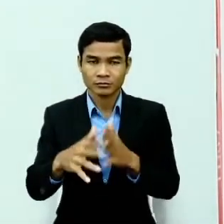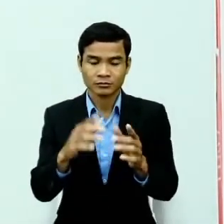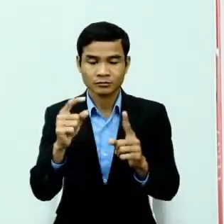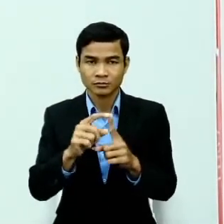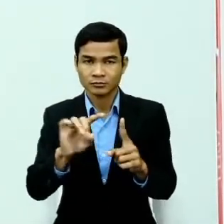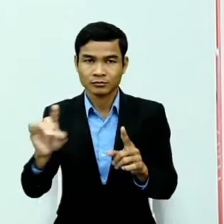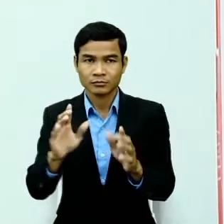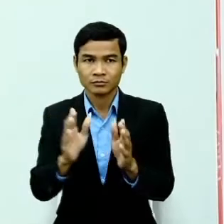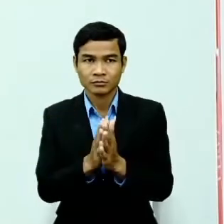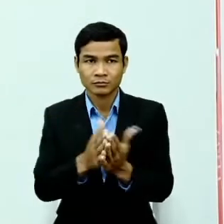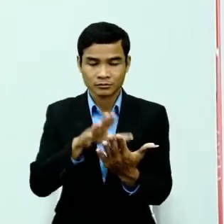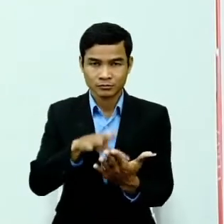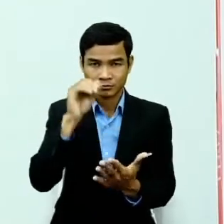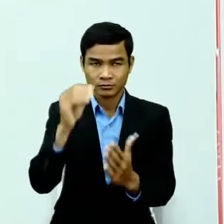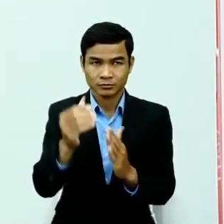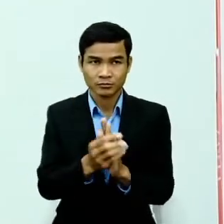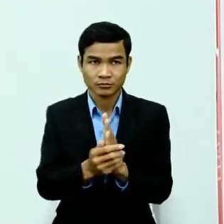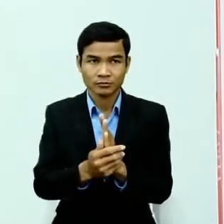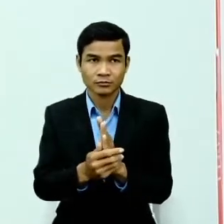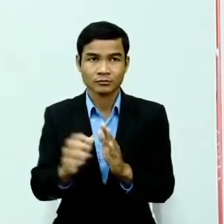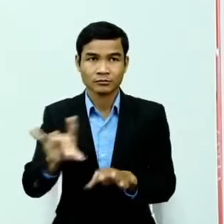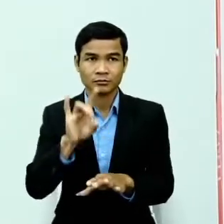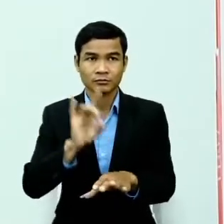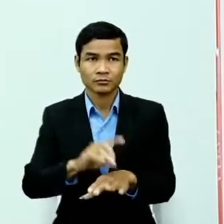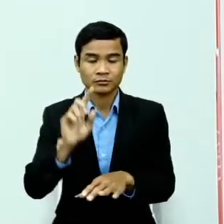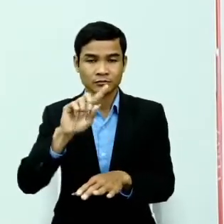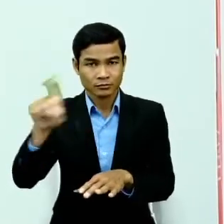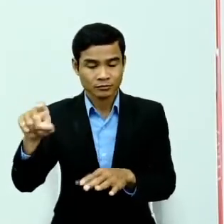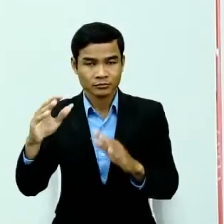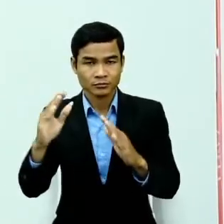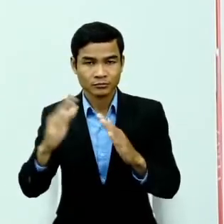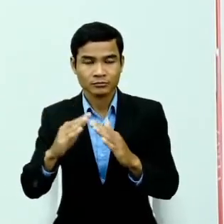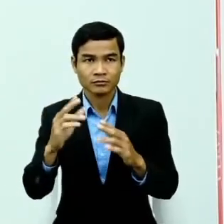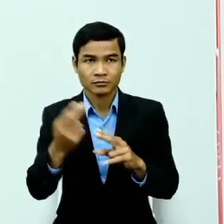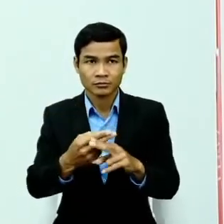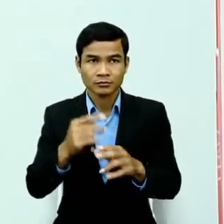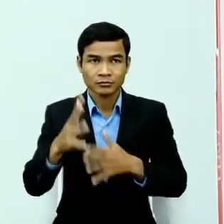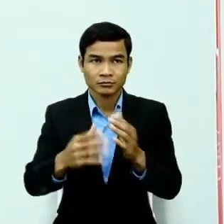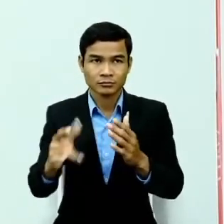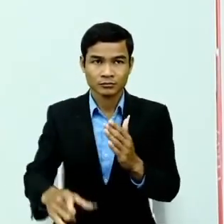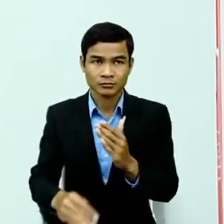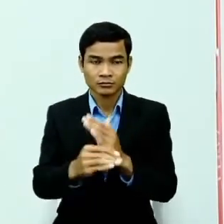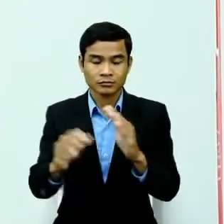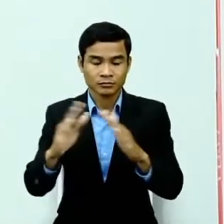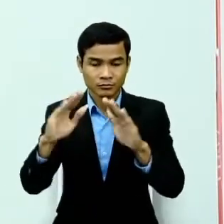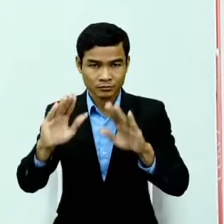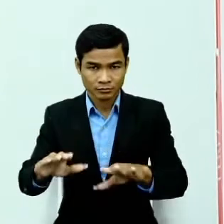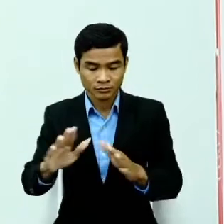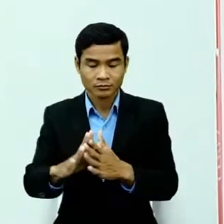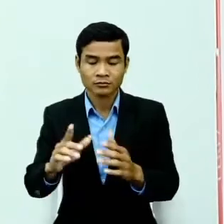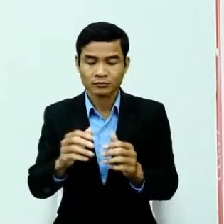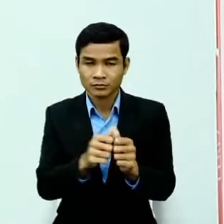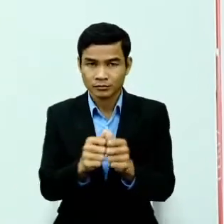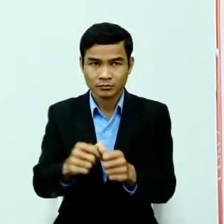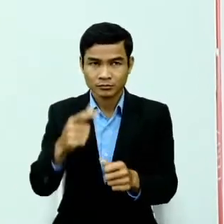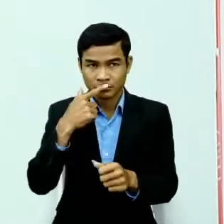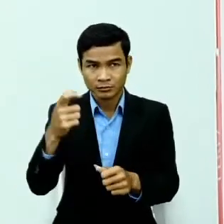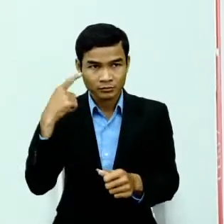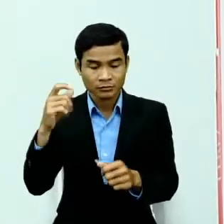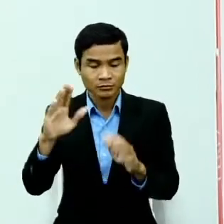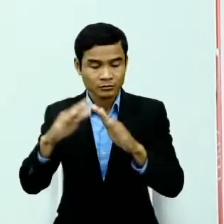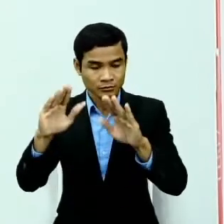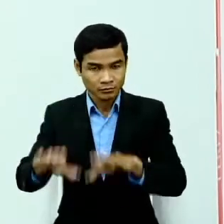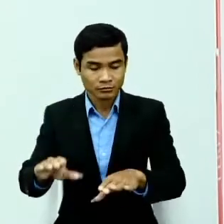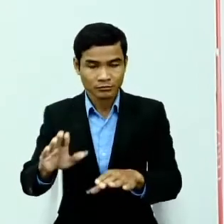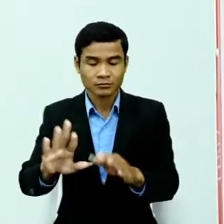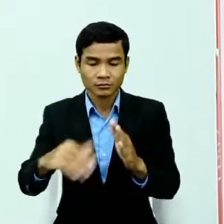nóng súp hơi sặc sặc cổ bị đại con trở lại từ từ với con vắt hắt ăn mình thèm tiết chỉ mùi nặng tạm mà được có bông ôn dương nữa nơi tiệt